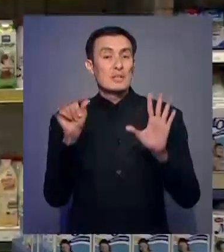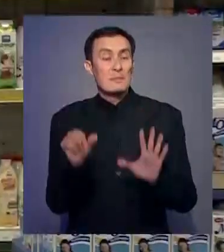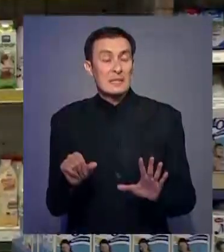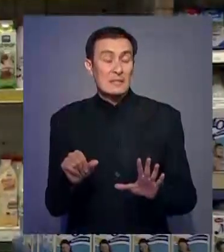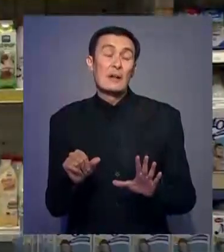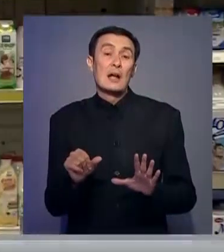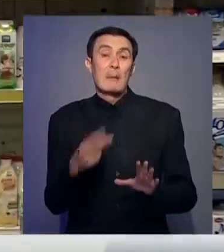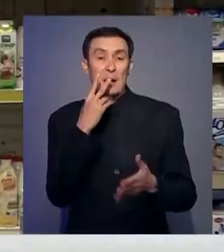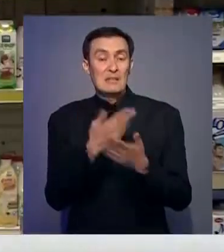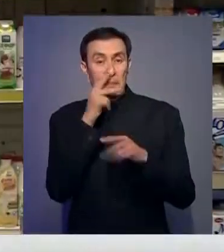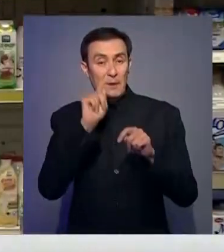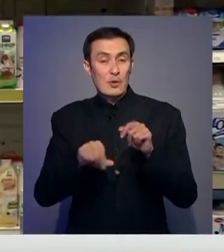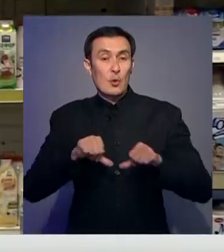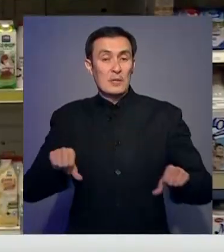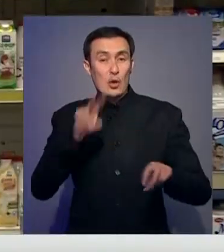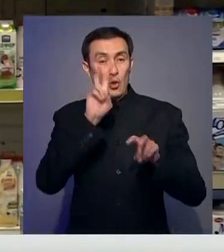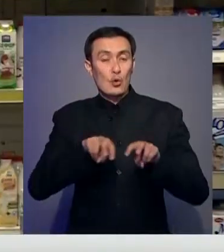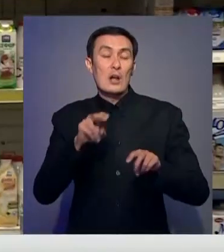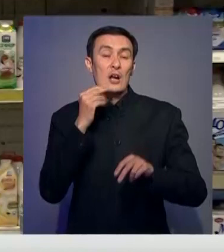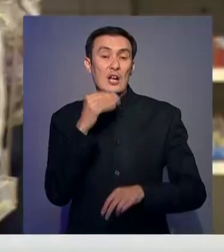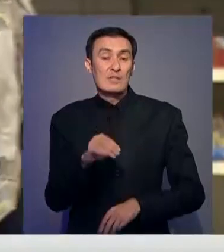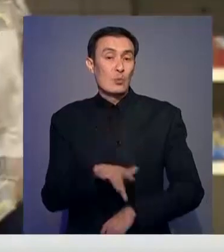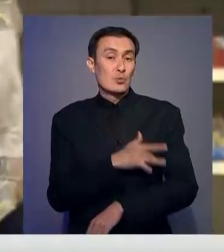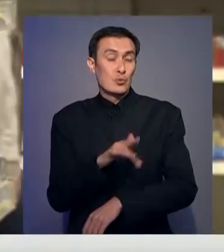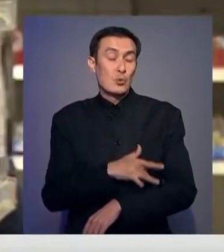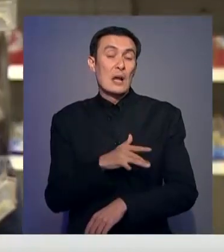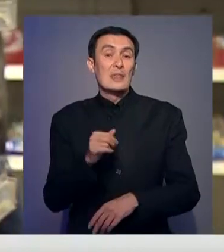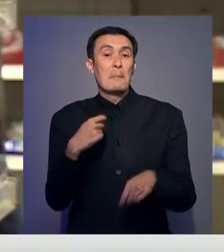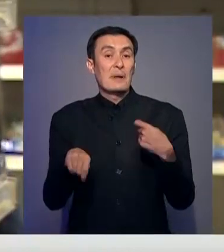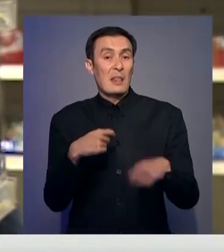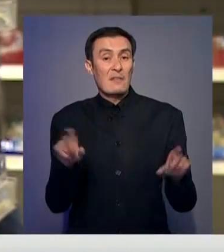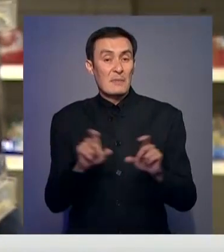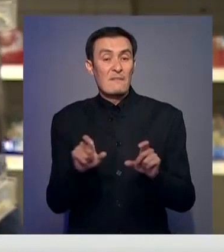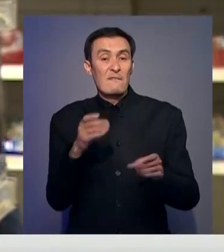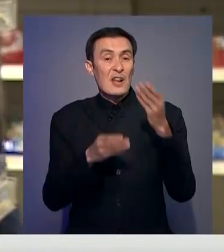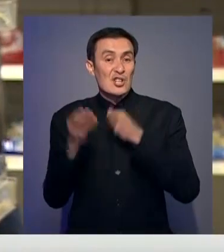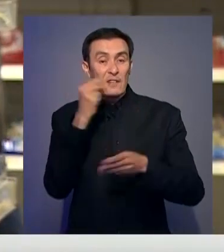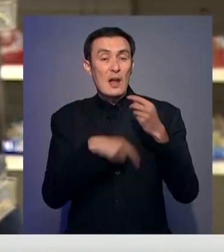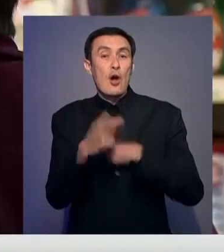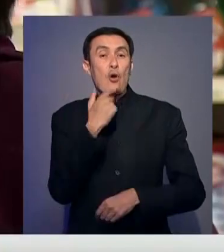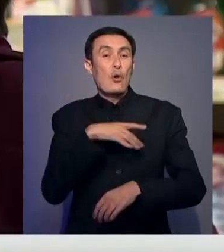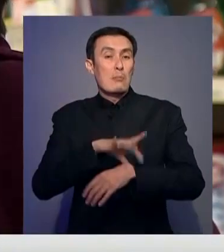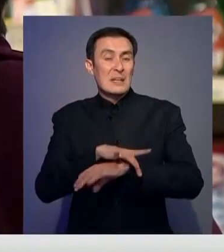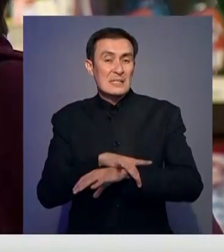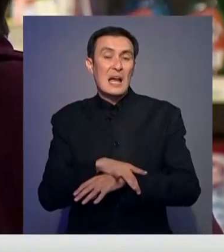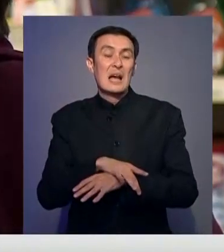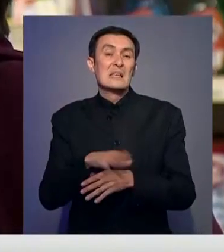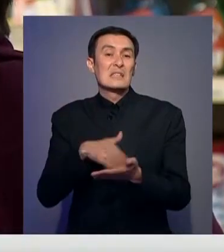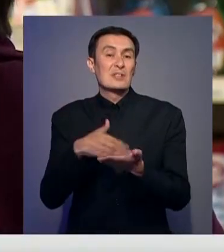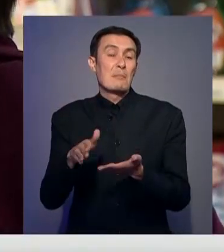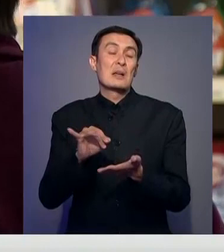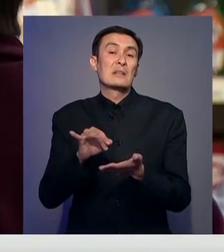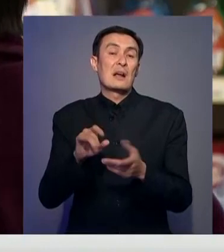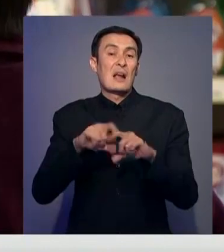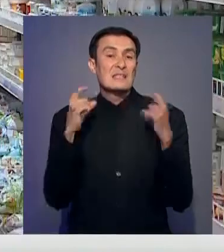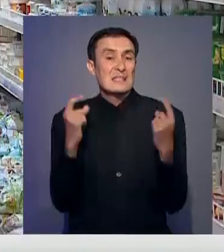полугодие. Как показали проверки Комитета контроля качества товаров и услуг, на прилавках продавали фальшивые колбасы, сливочное масло,